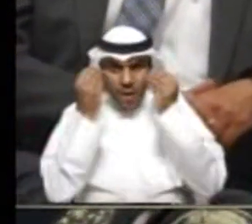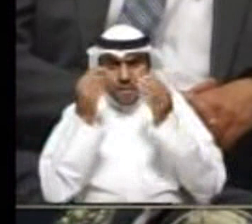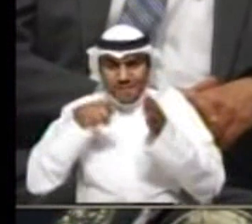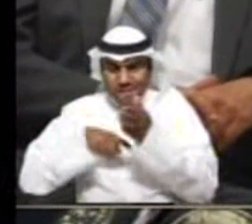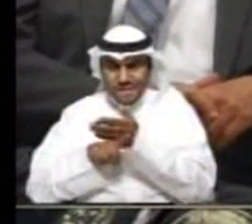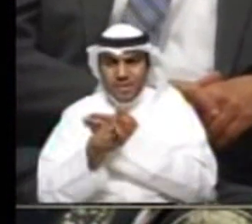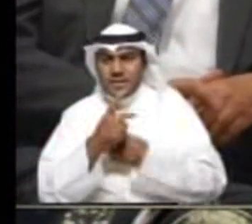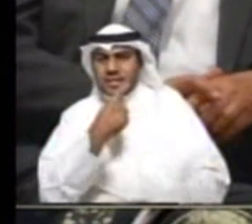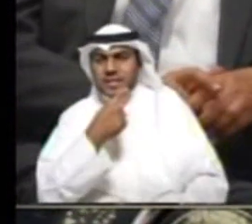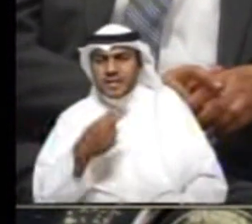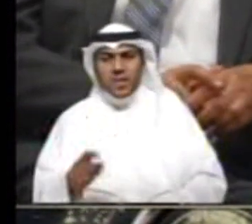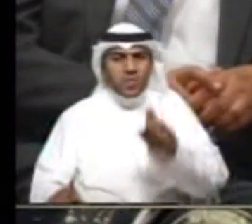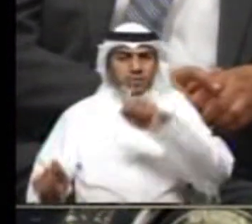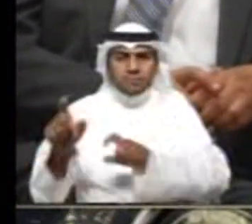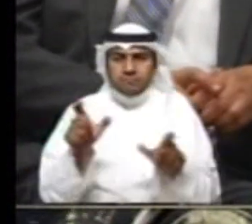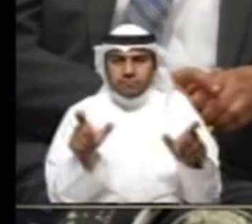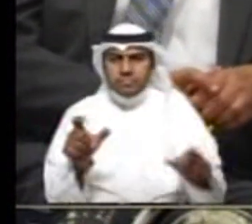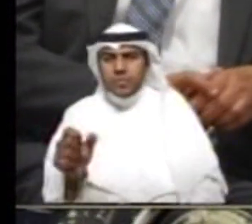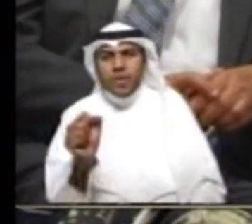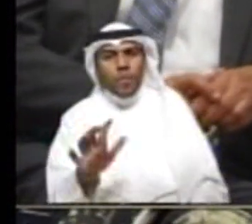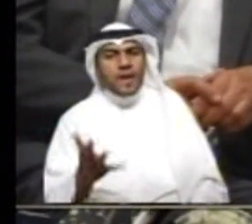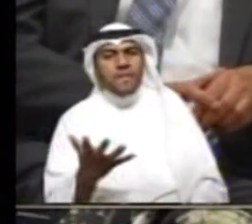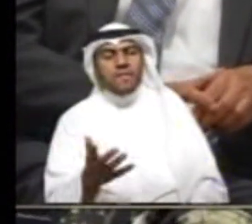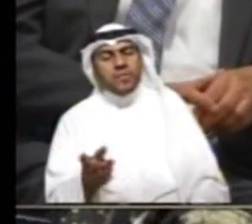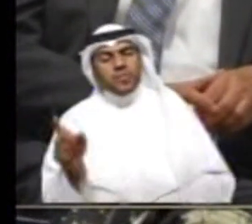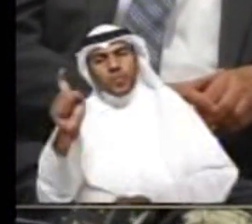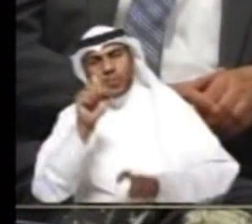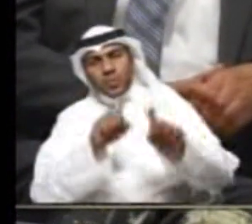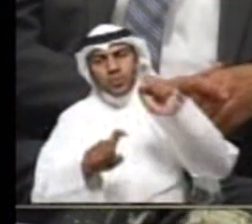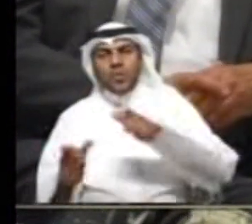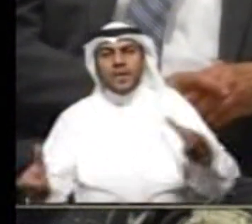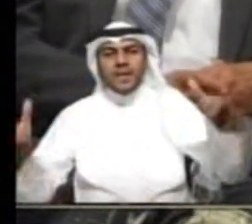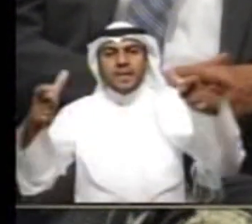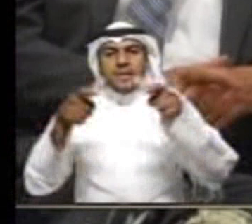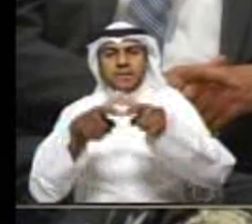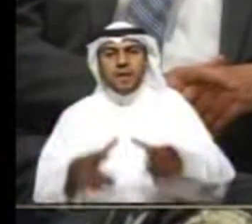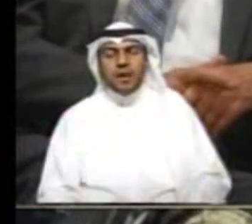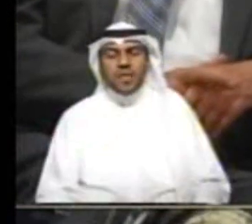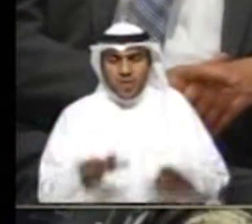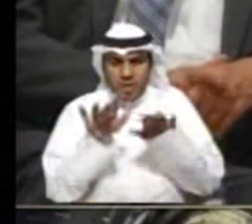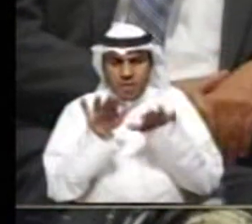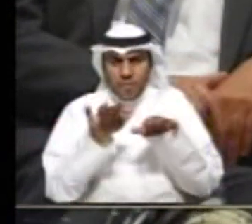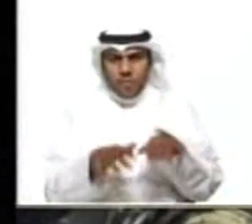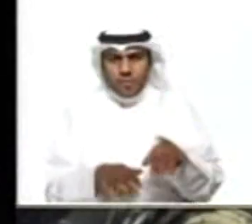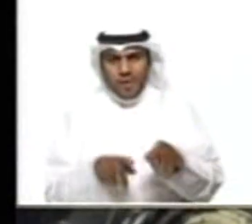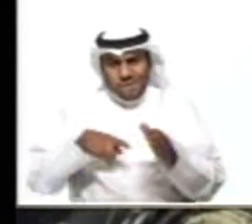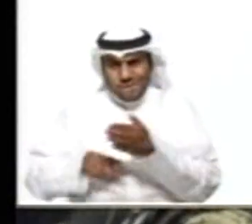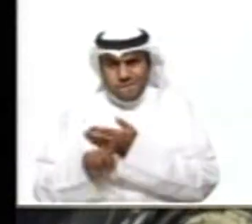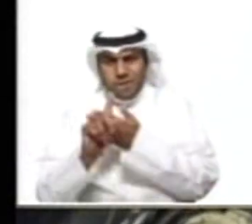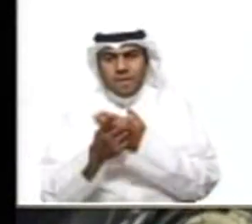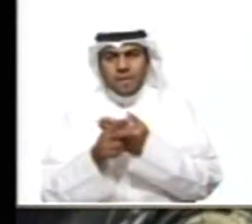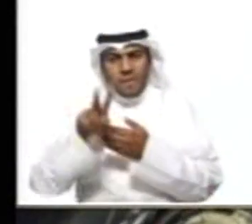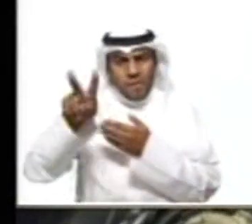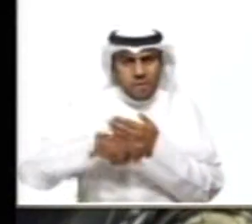الإلكتروني وتقنياته ووسائله المتعددة مسيطرا، حيث تواجه معه المؤسسات الكثير من التحديات